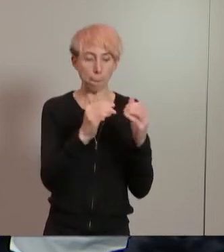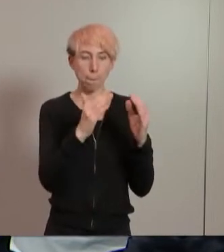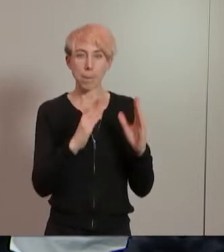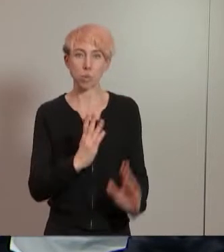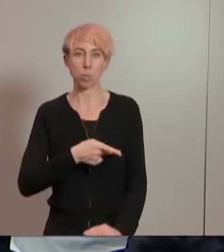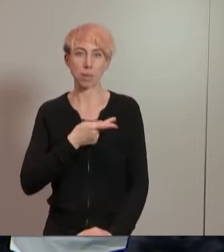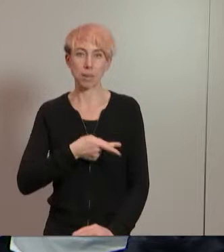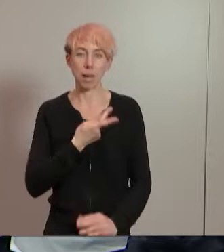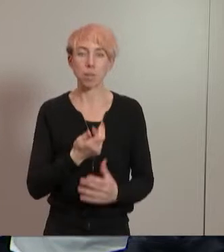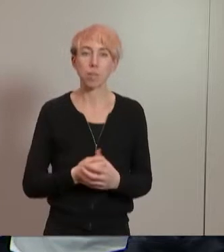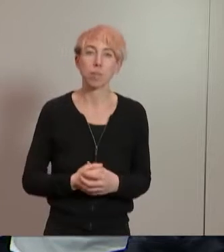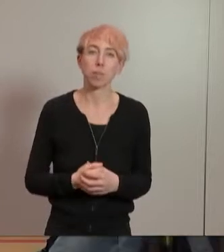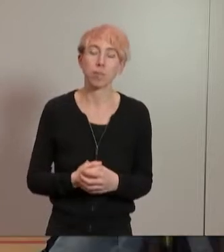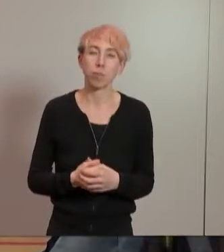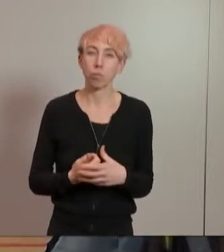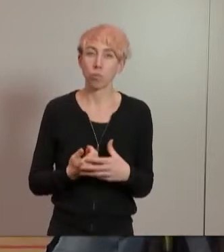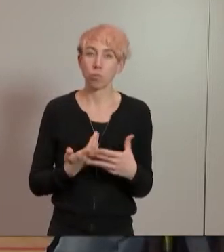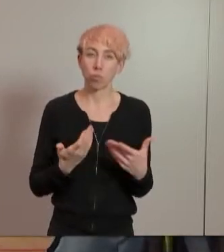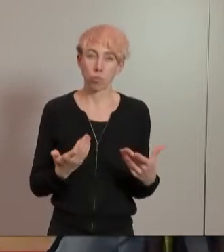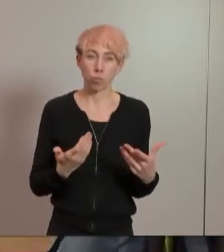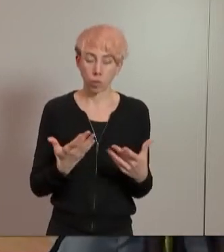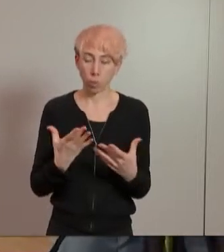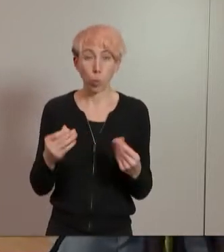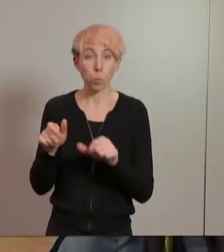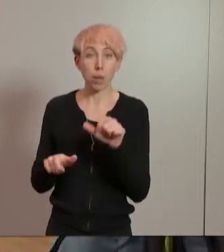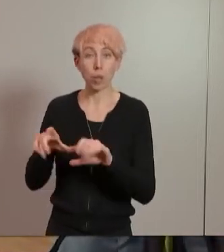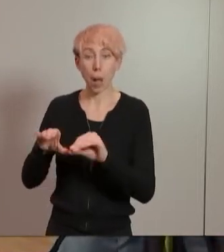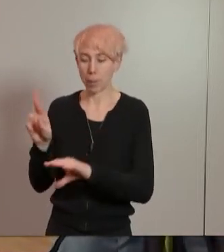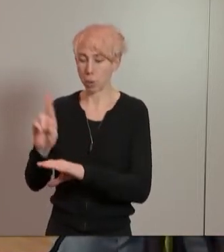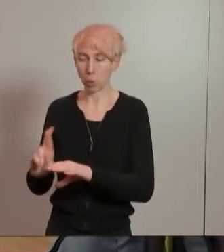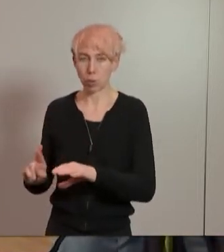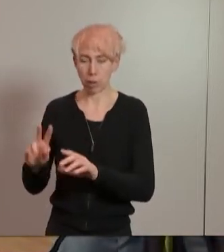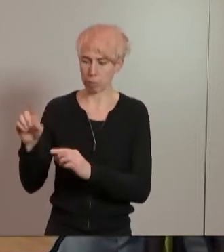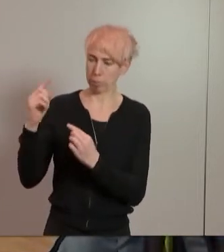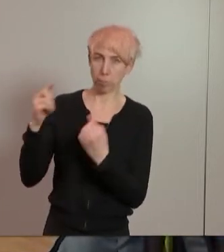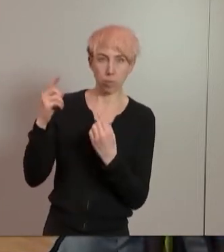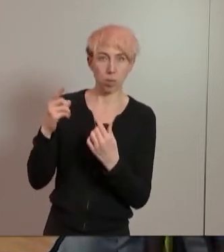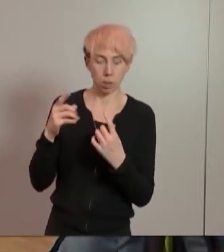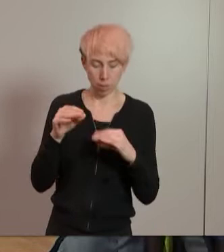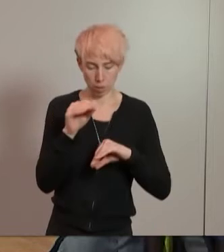médicale. Il y a beaucoup de Roséens qui se plaignent d'un accès aux soins